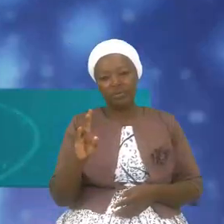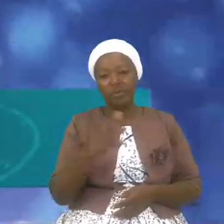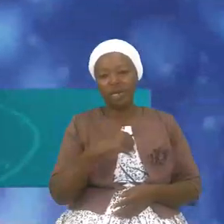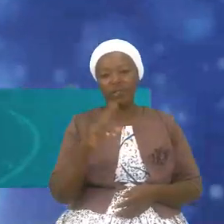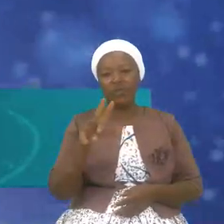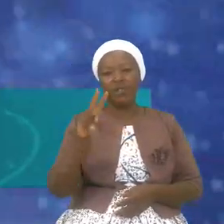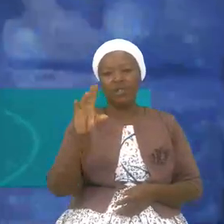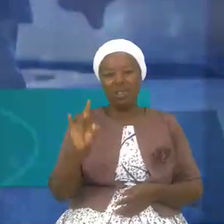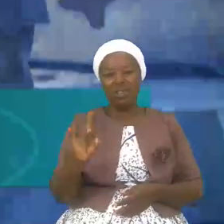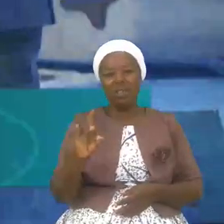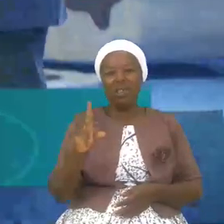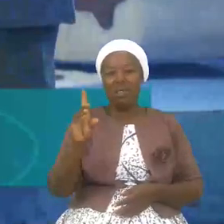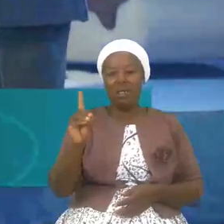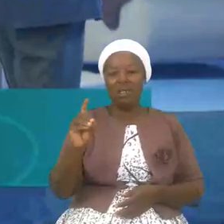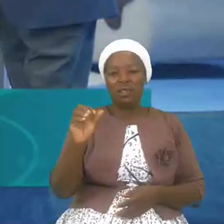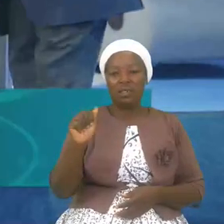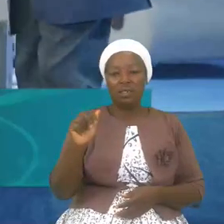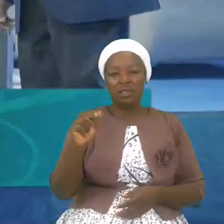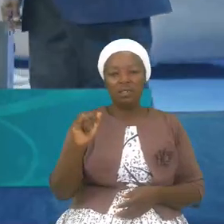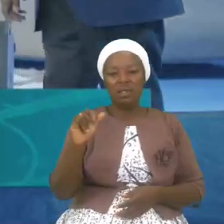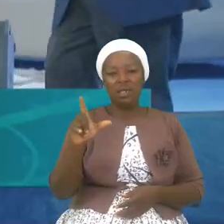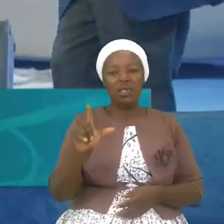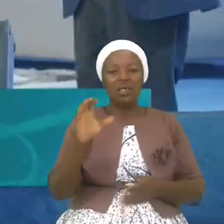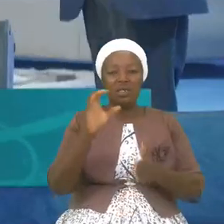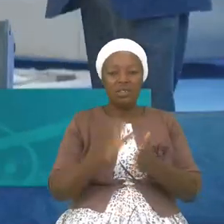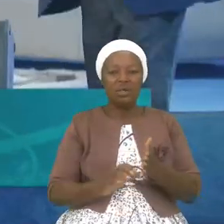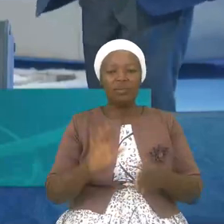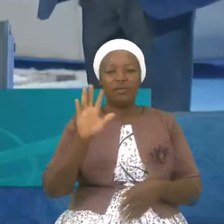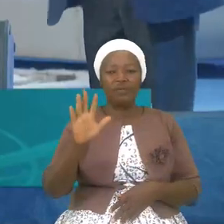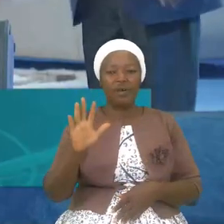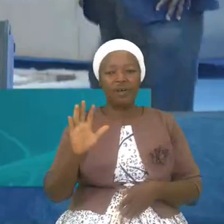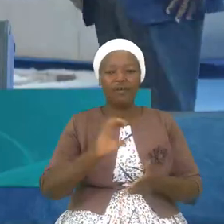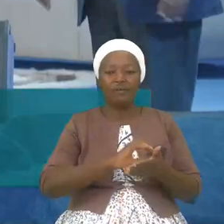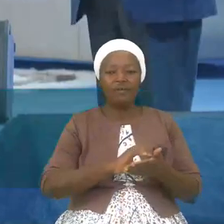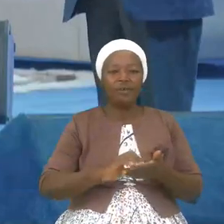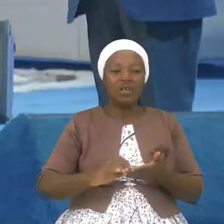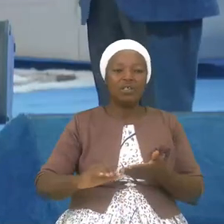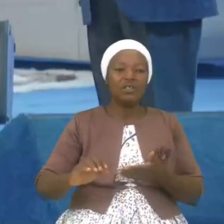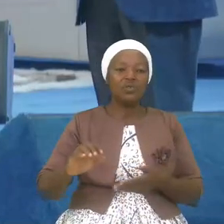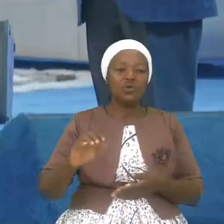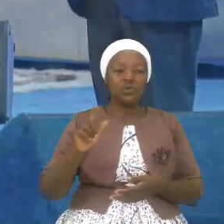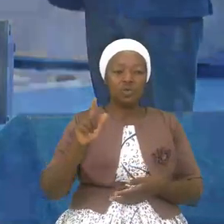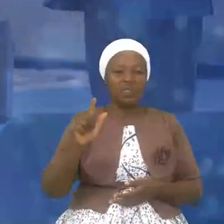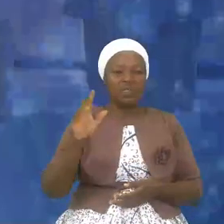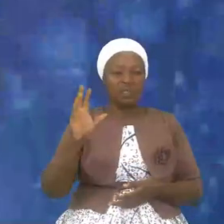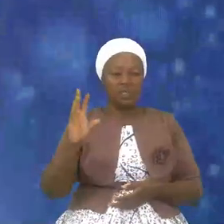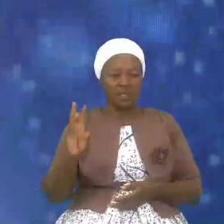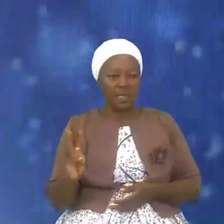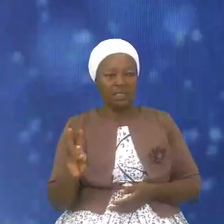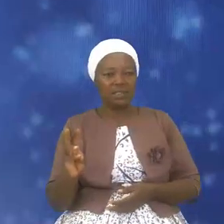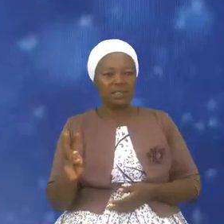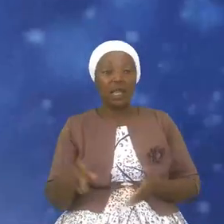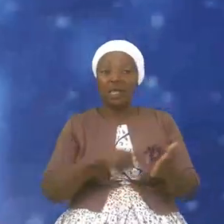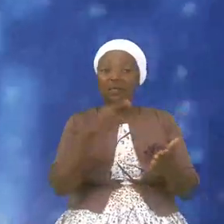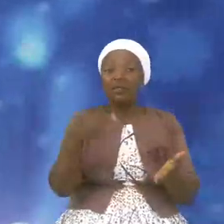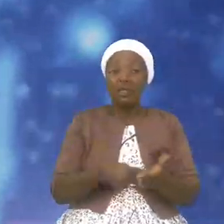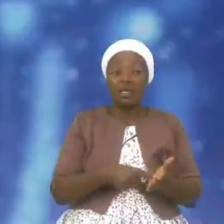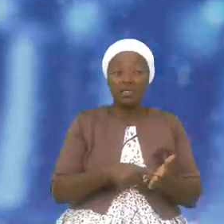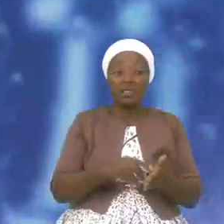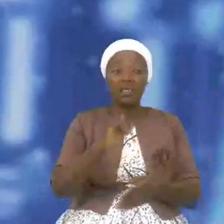28. Voyons Daniel, chapitre 5. Lisons à partir de verset 26.